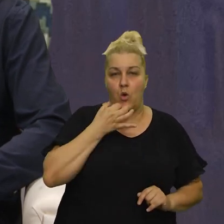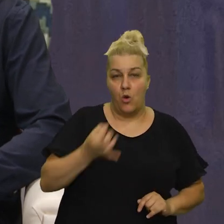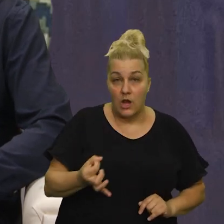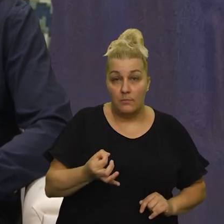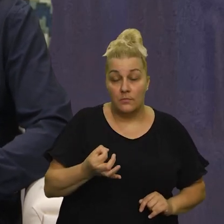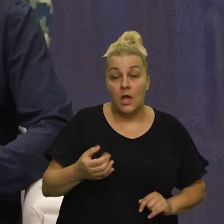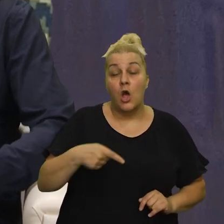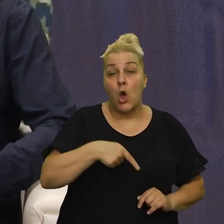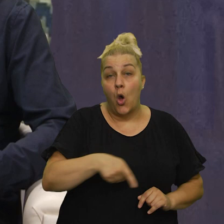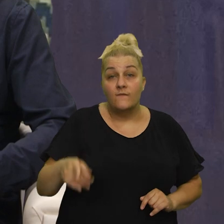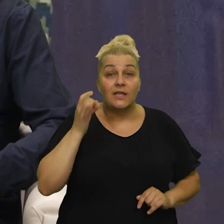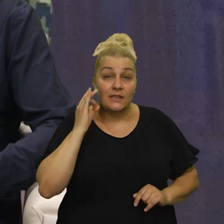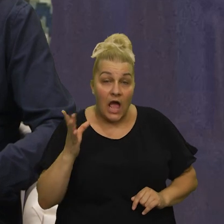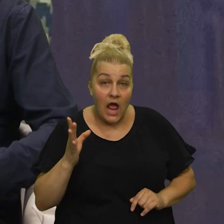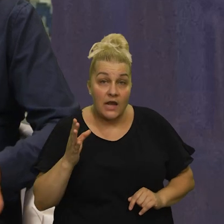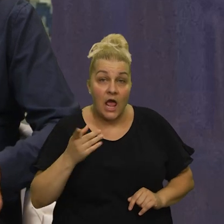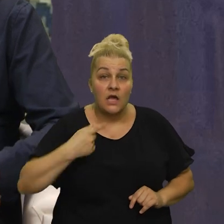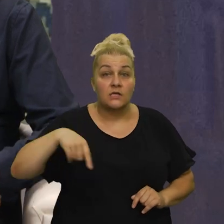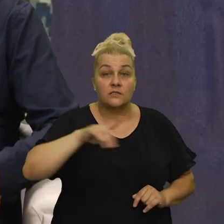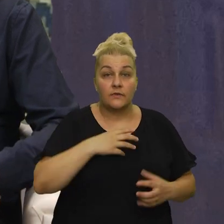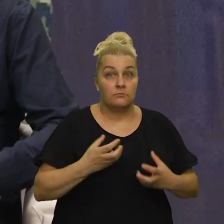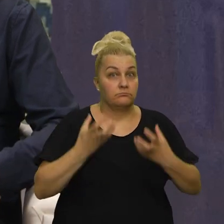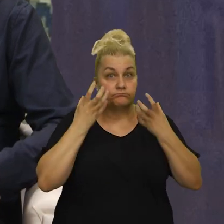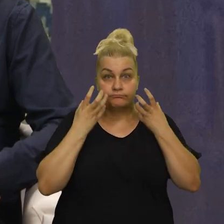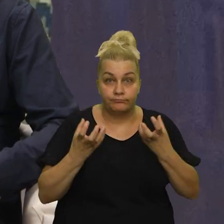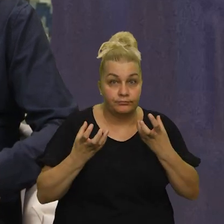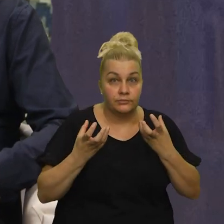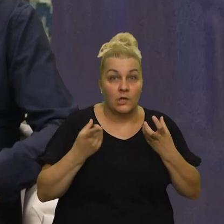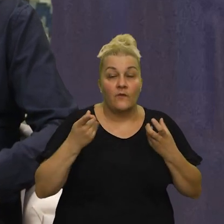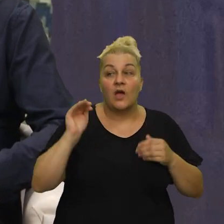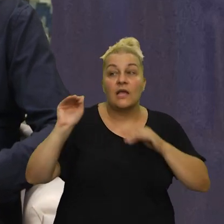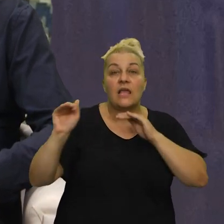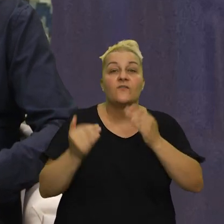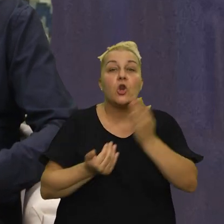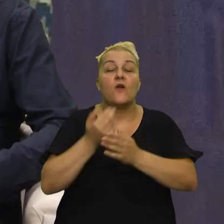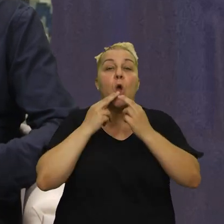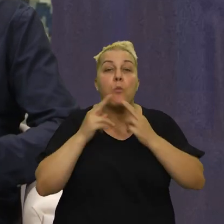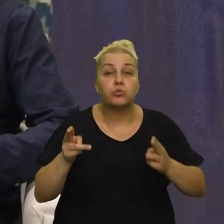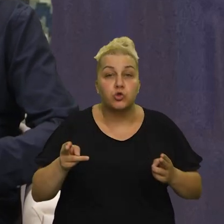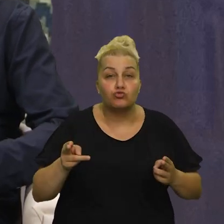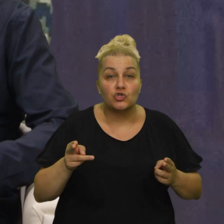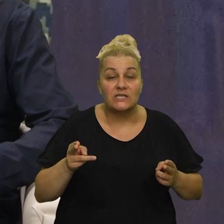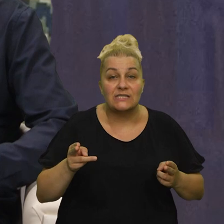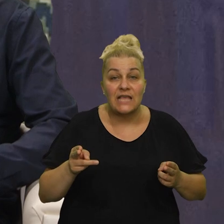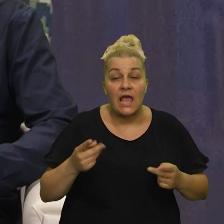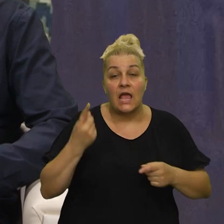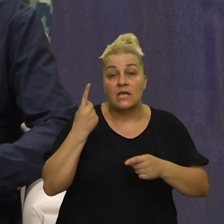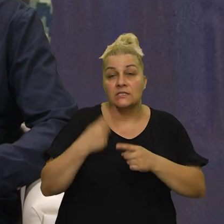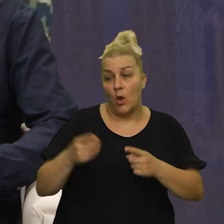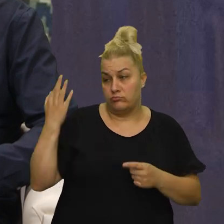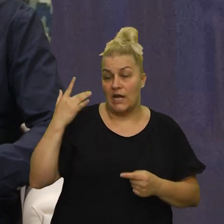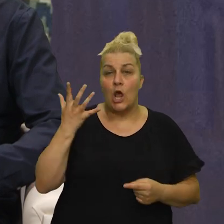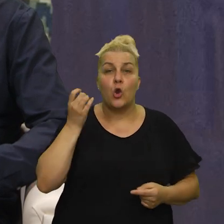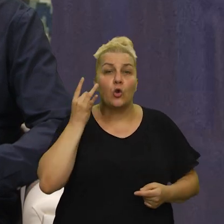Ovi dana smo u Hrvatskoj svi osupnuti najavom nekakvih novih optužnica koje je prije